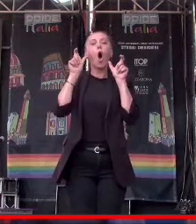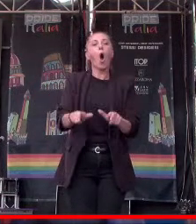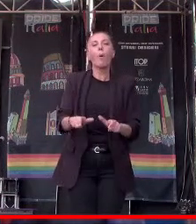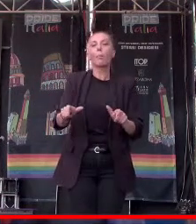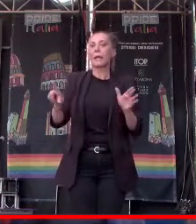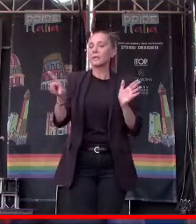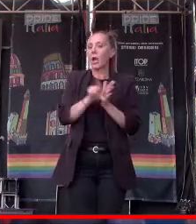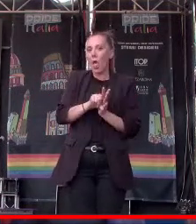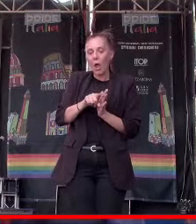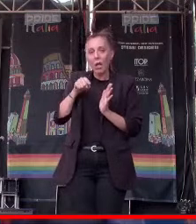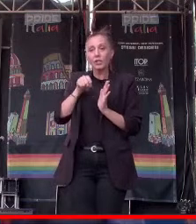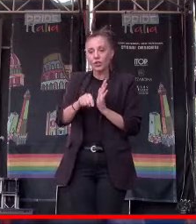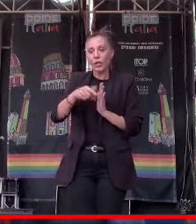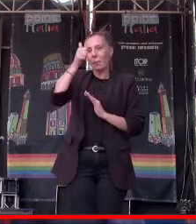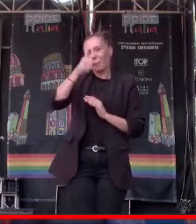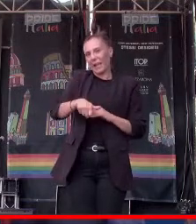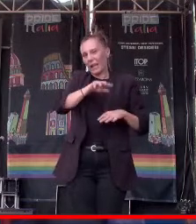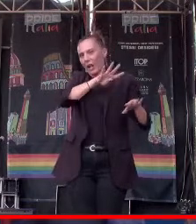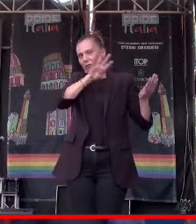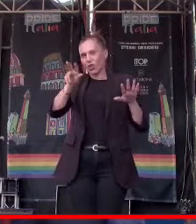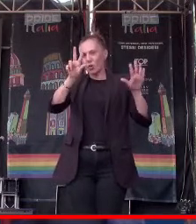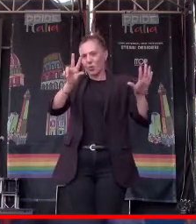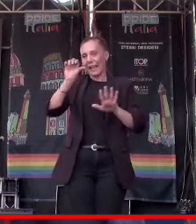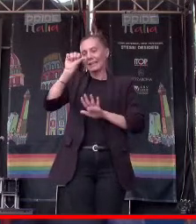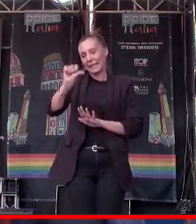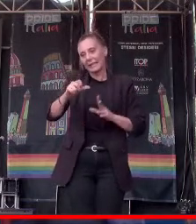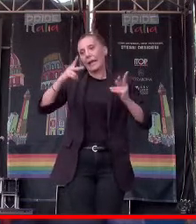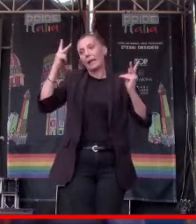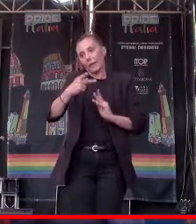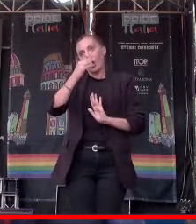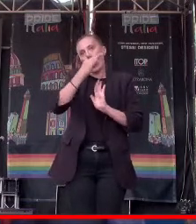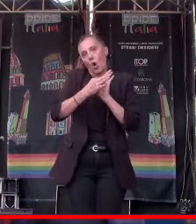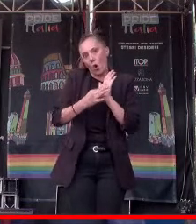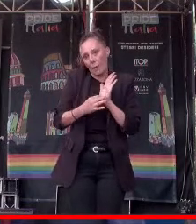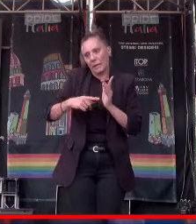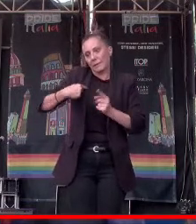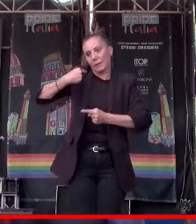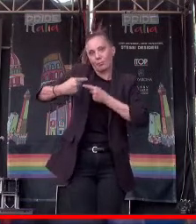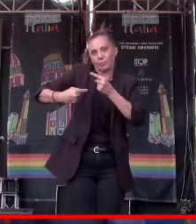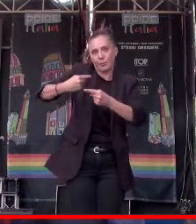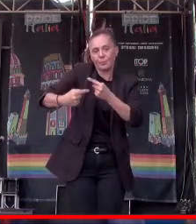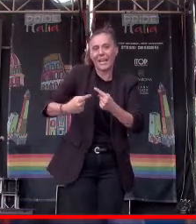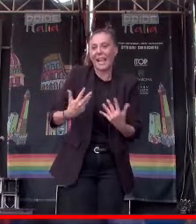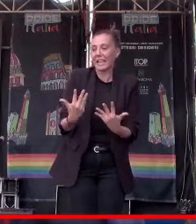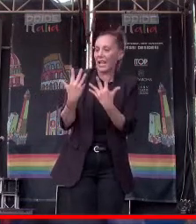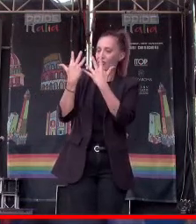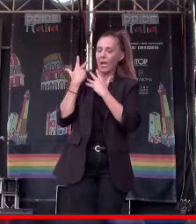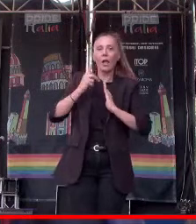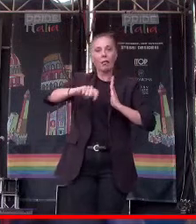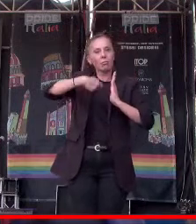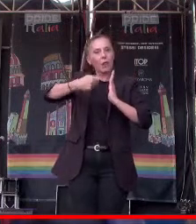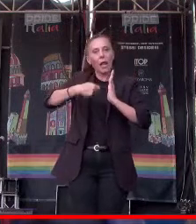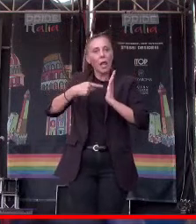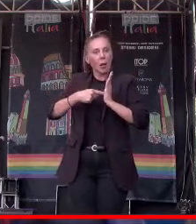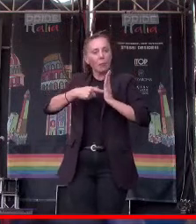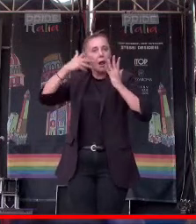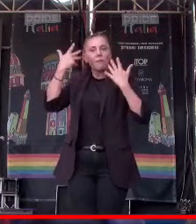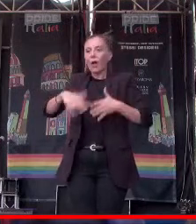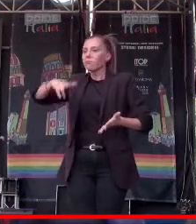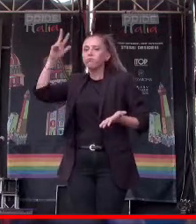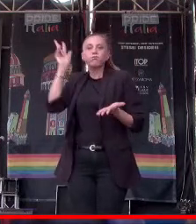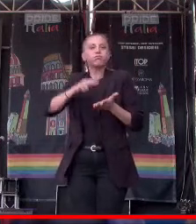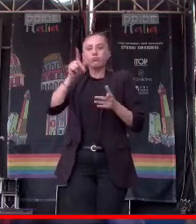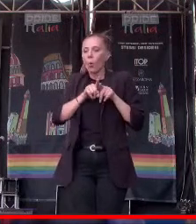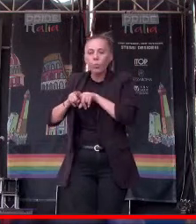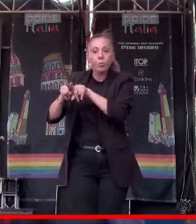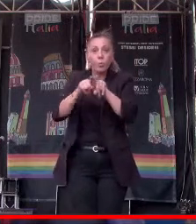1987 e poi con tutte le varie normative che hanno fatto in seguito. 10 anni fa la delibera è stata approvata all'unanimità,